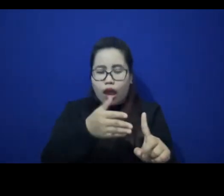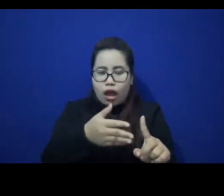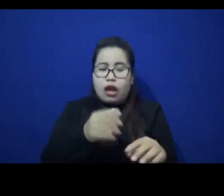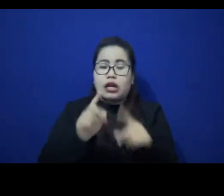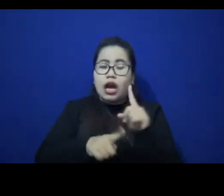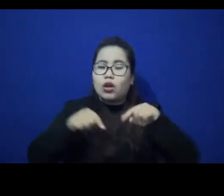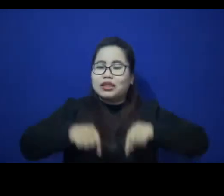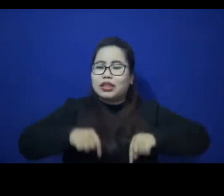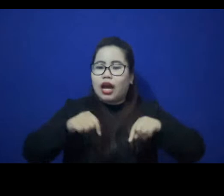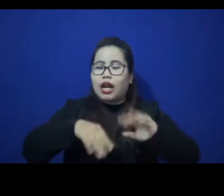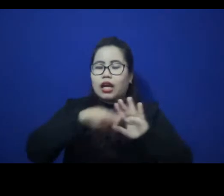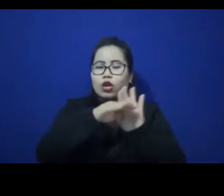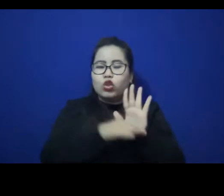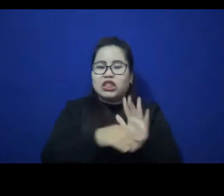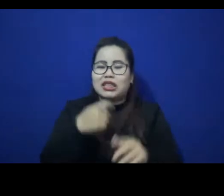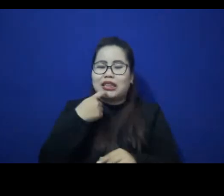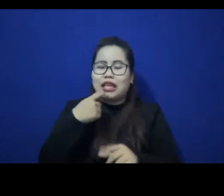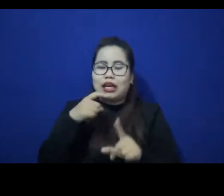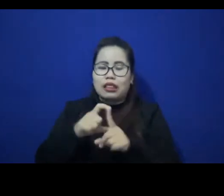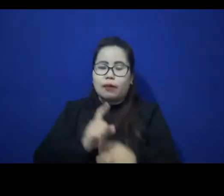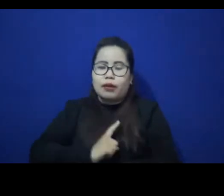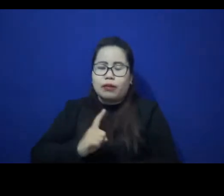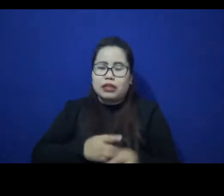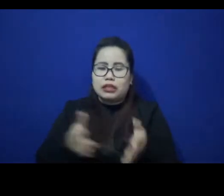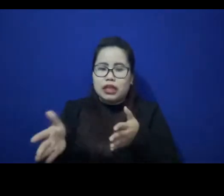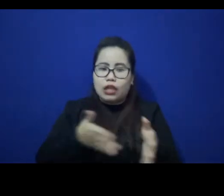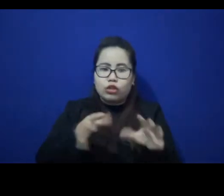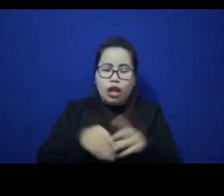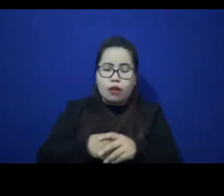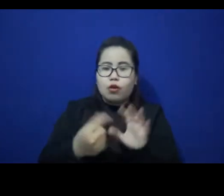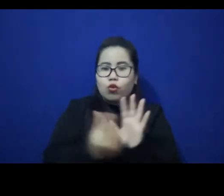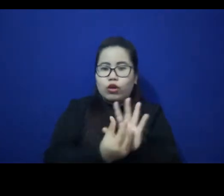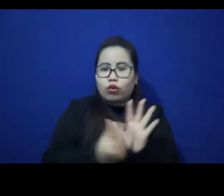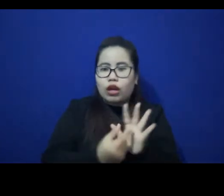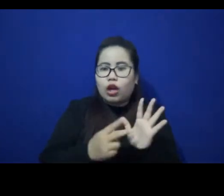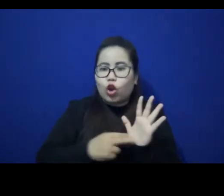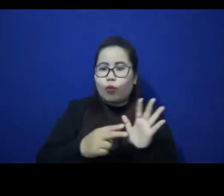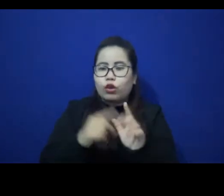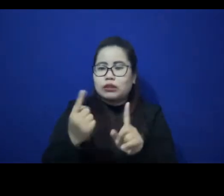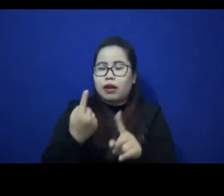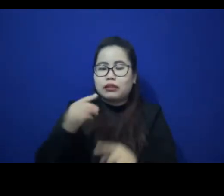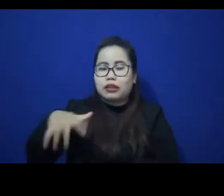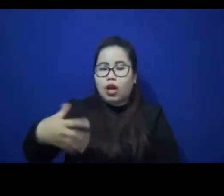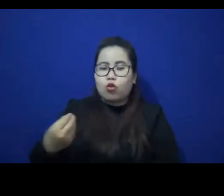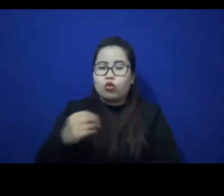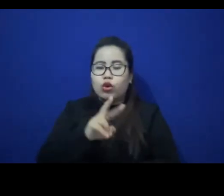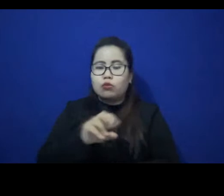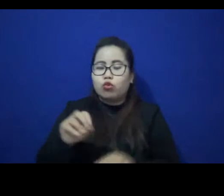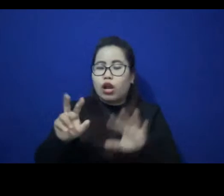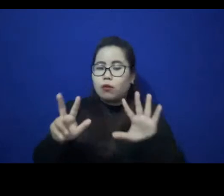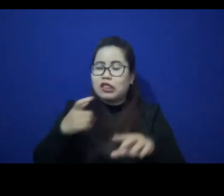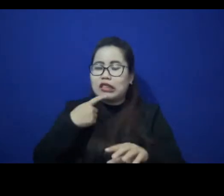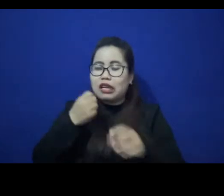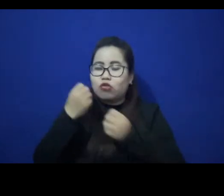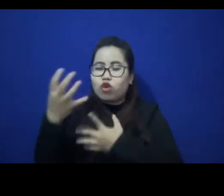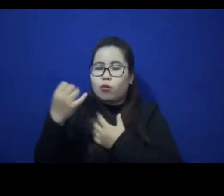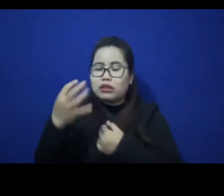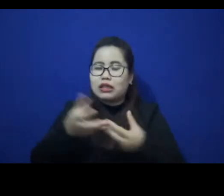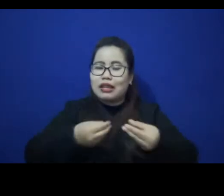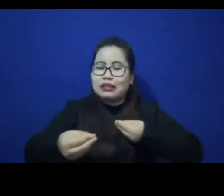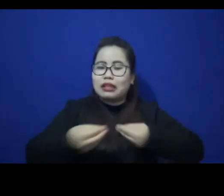regulasi terkait data pribadi diatur antara lain di undang-undang nomor 11 tahun 2008 tentang informasi dan transaksi elektronik